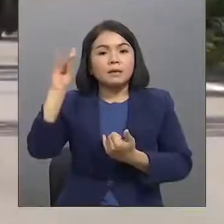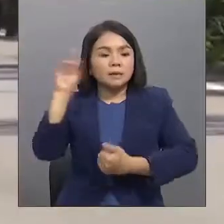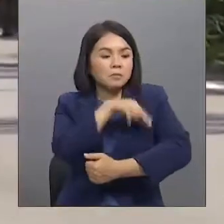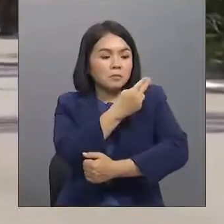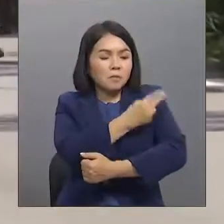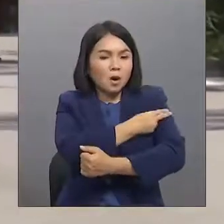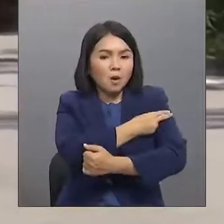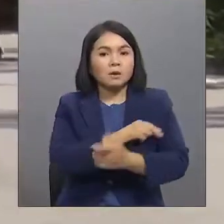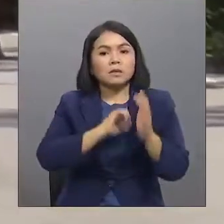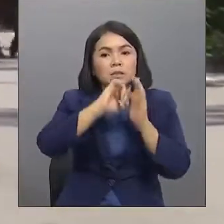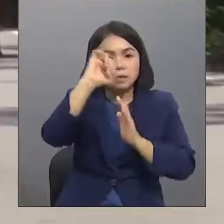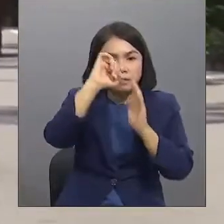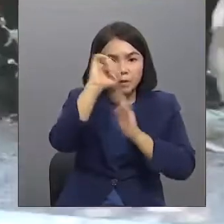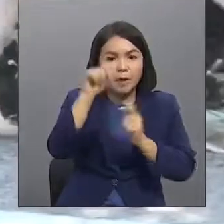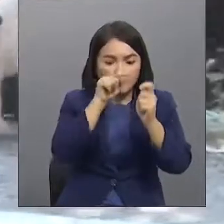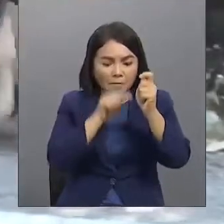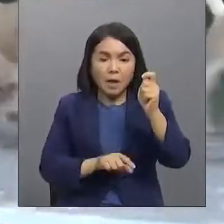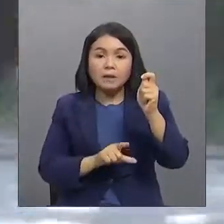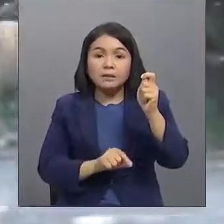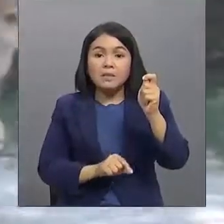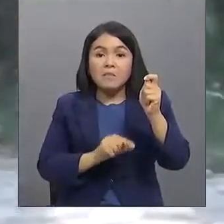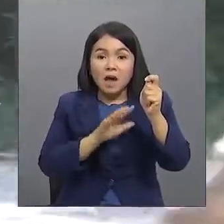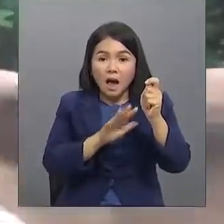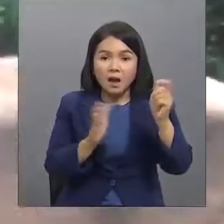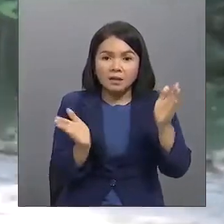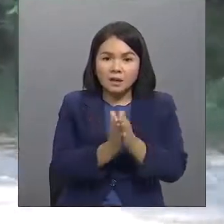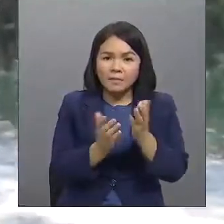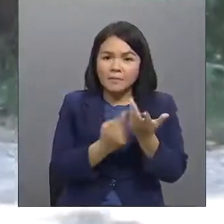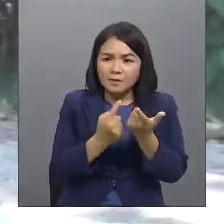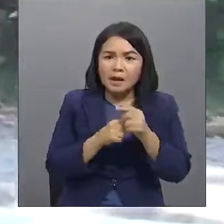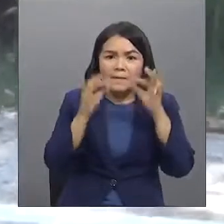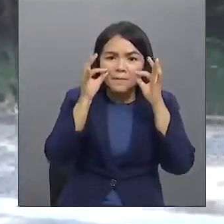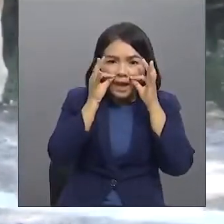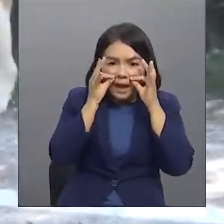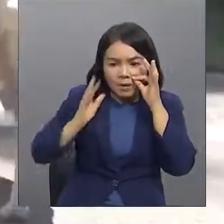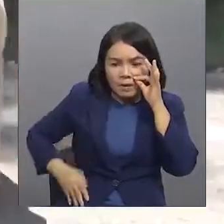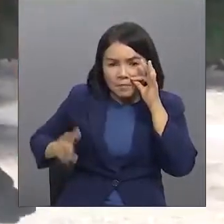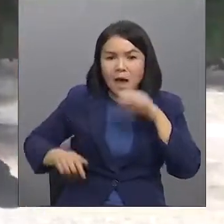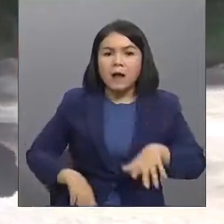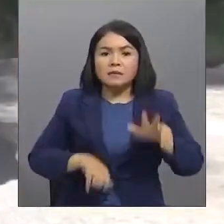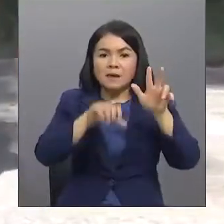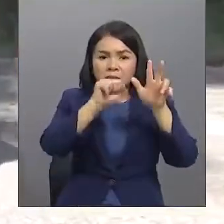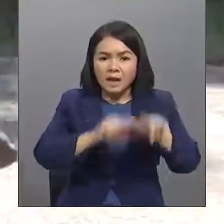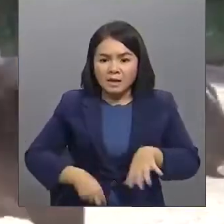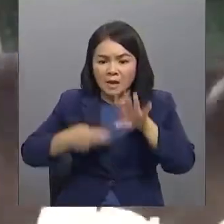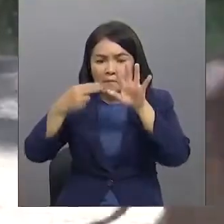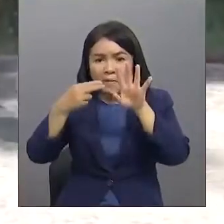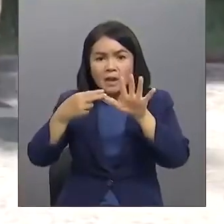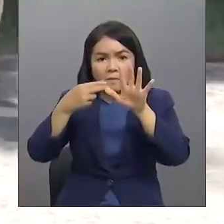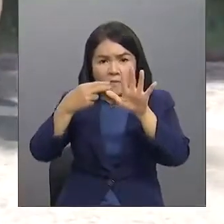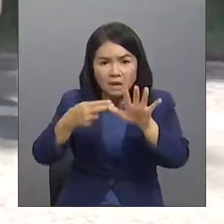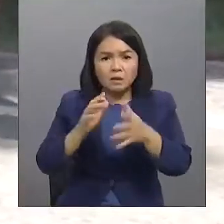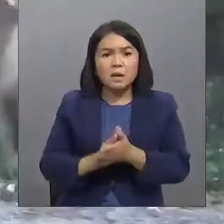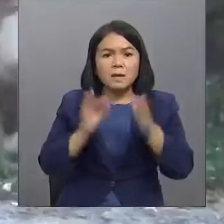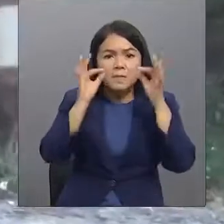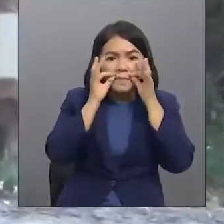ภอมีจำนวนสุนัขและแมวกว่า 350,000 ตัวในจำนวนนี้เป็นสุนัขและแมวจรจัดมากถึง